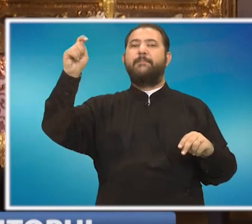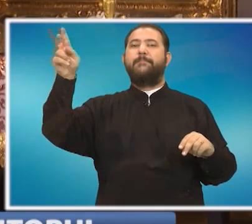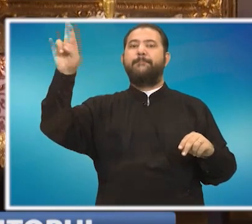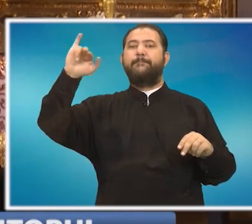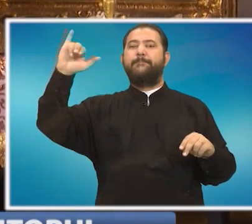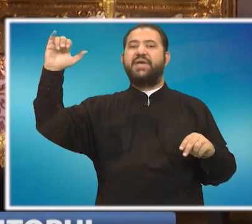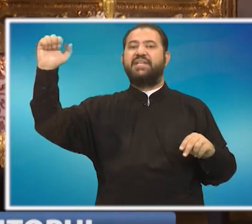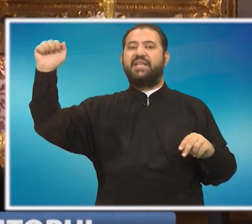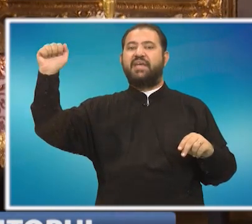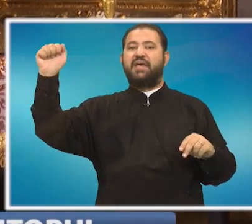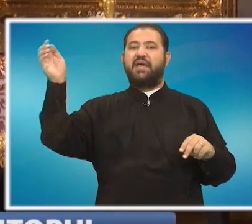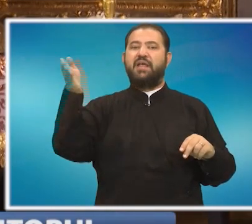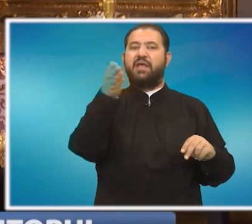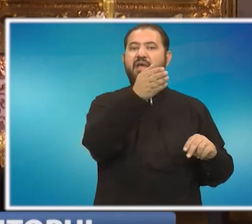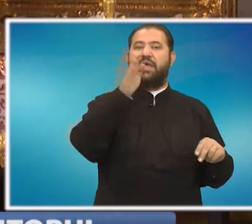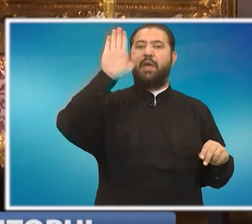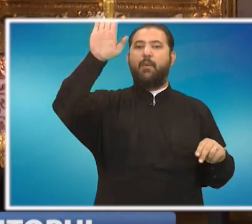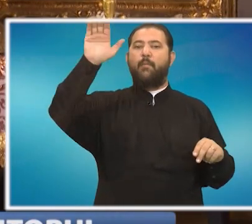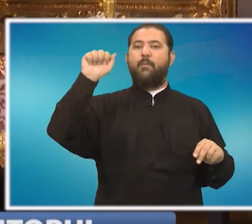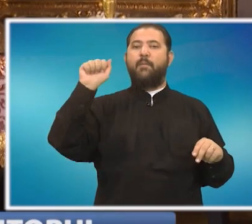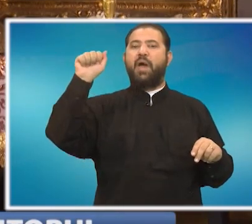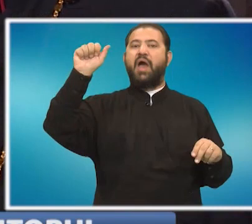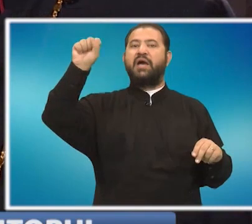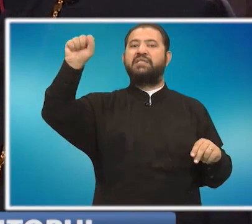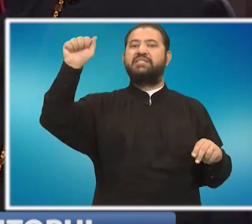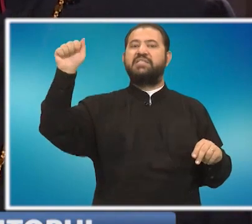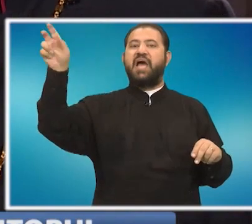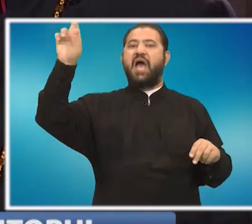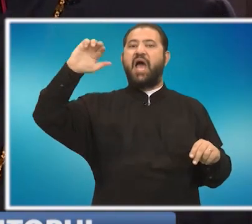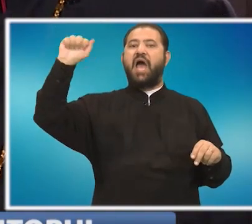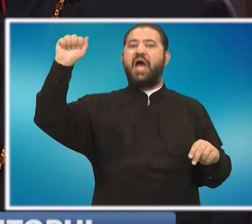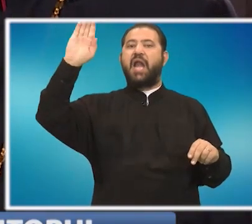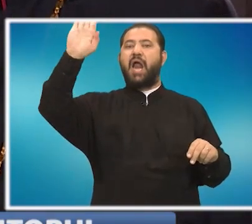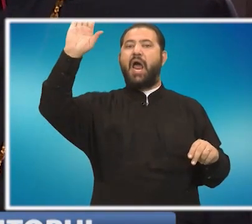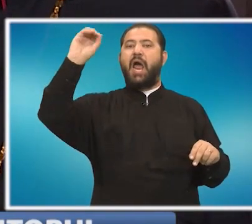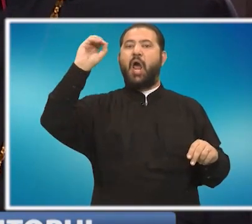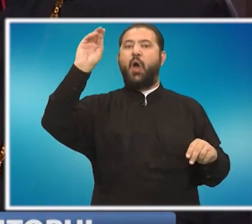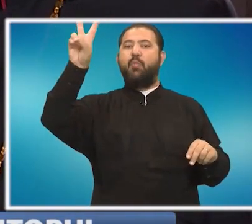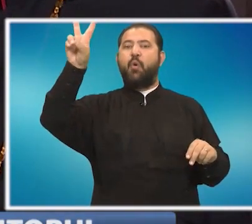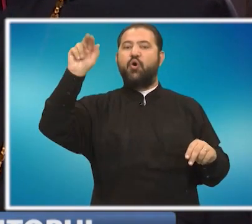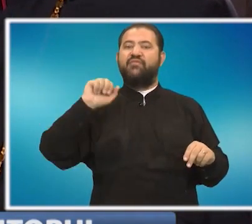în ceruri ca ocrotitori și mijlocitori, ca Sfinții ai lui Dumnezeu.